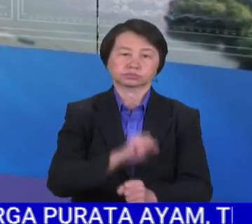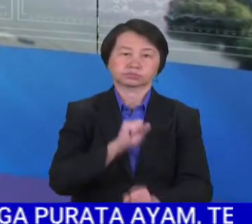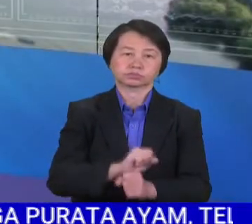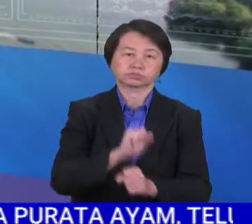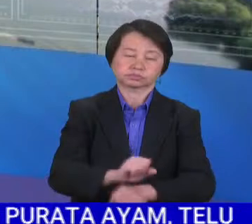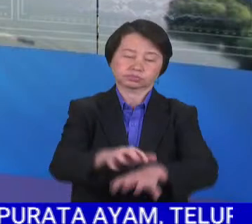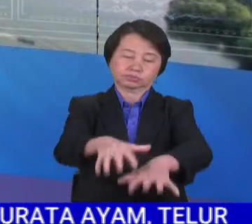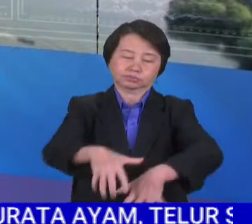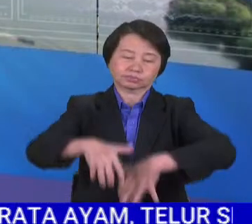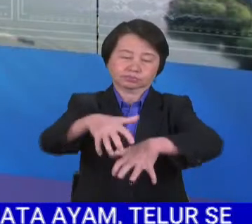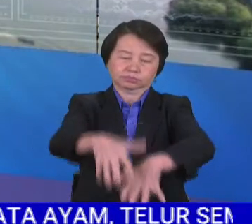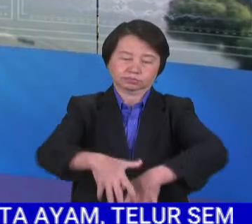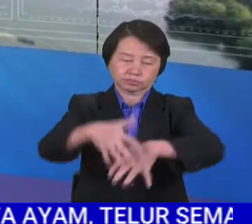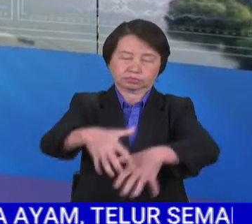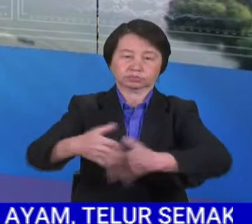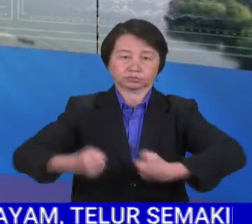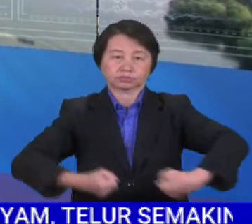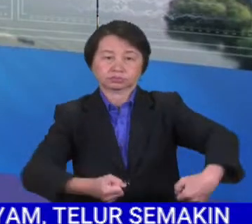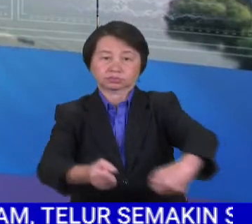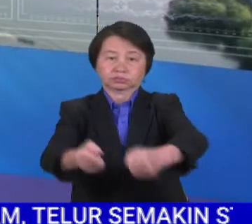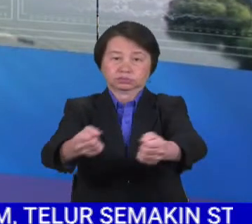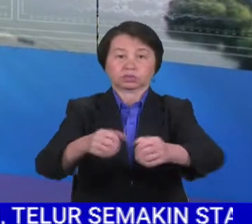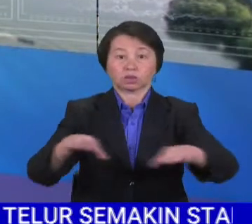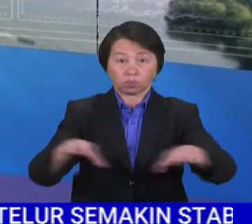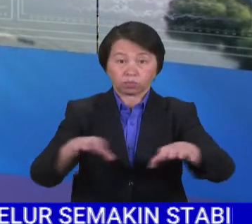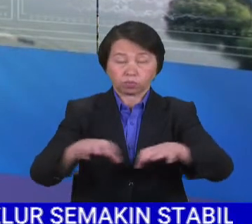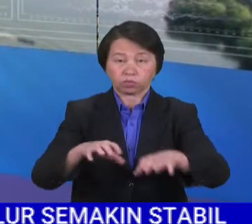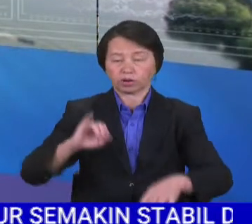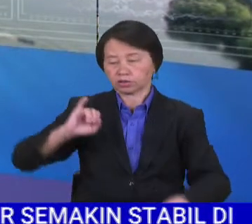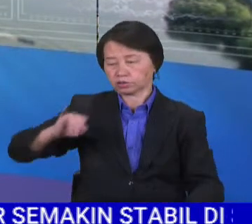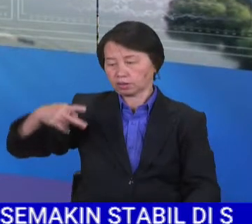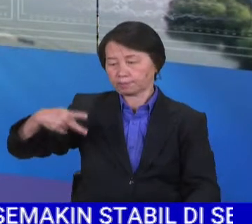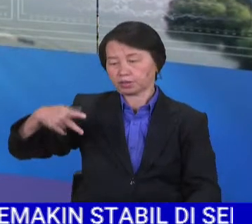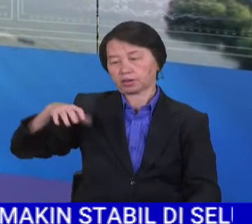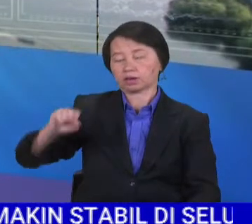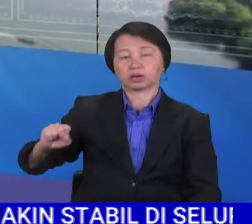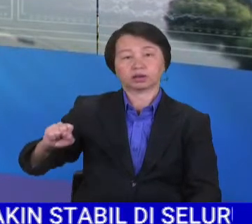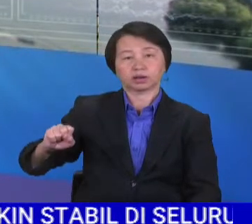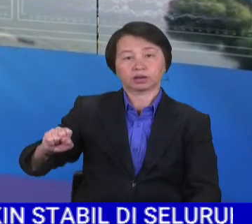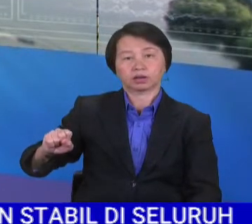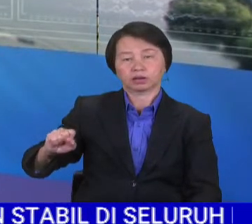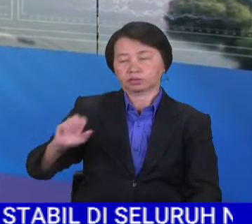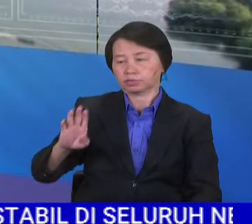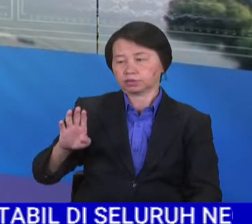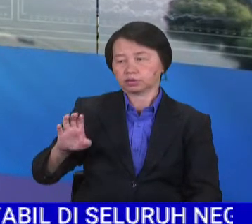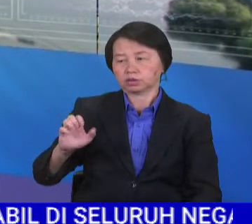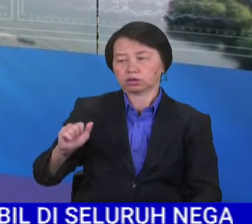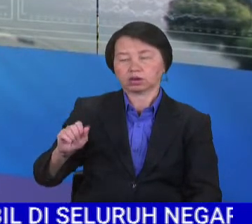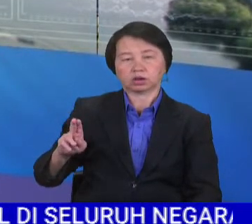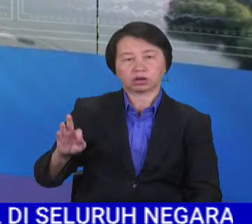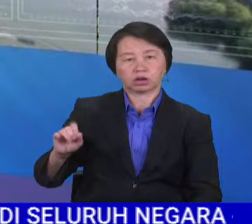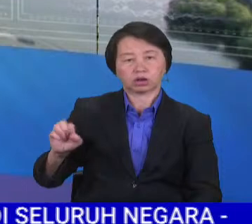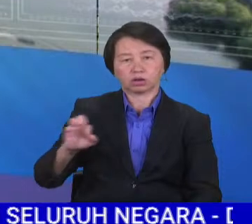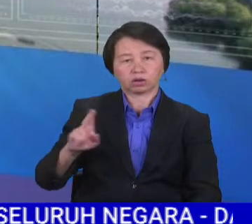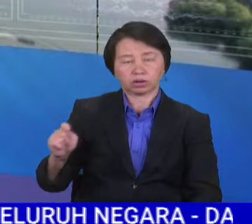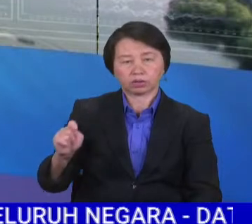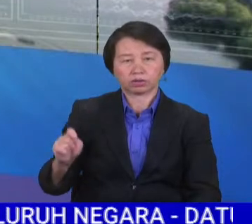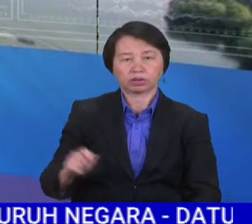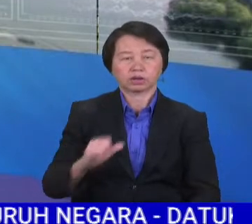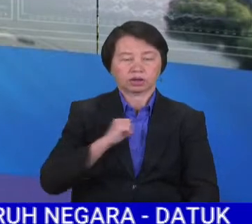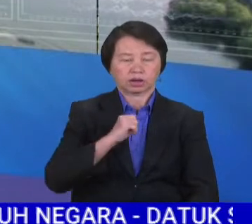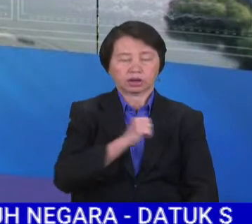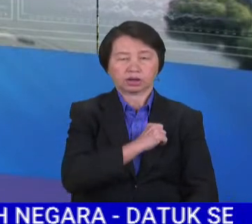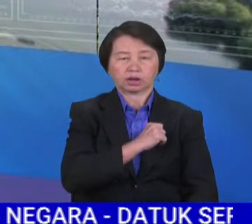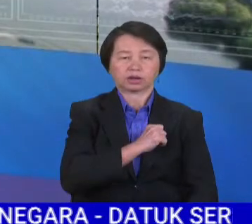menjalankan Sungai Teluk bosmu fudge dijalankan jawatan pangeran dan saluran JPS jarak bufet kali diundang diberi add-on